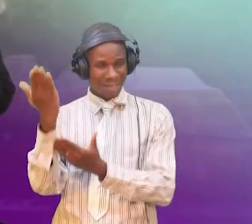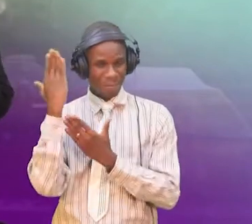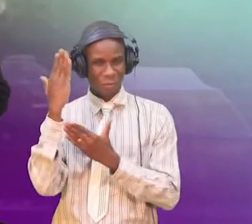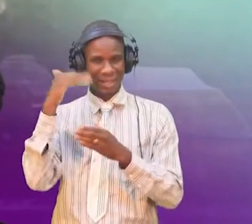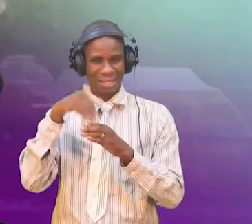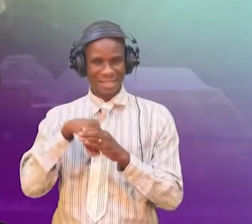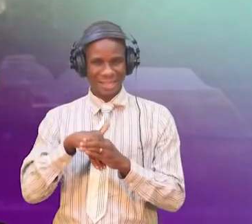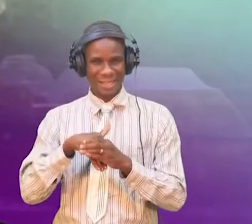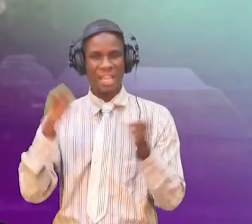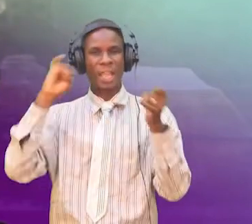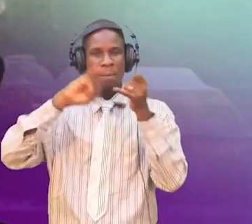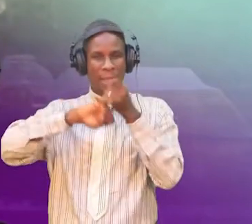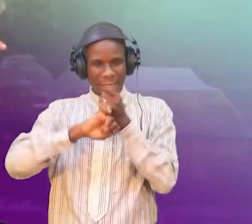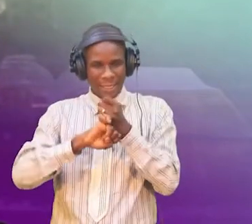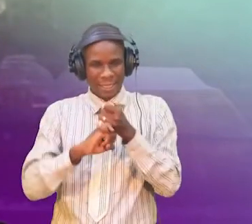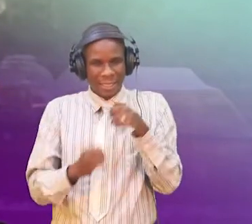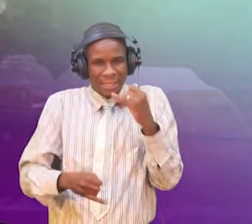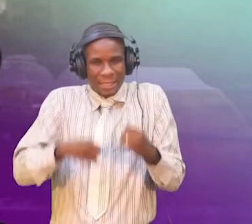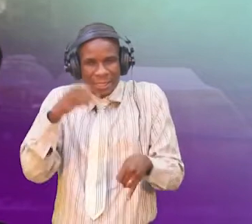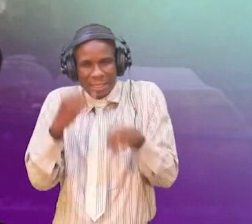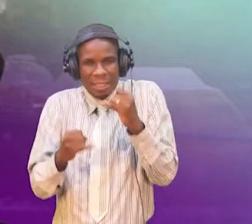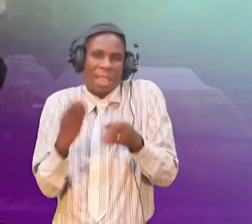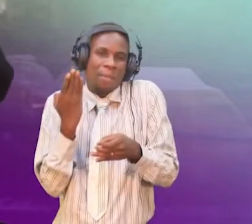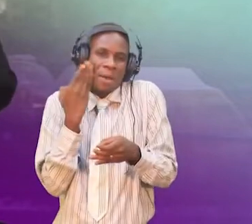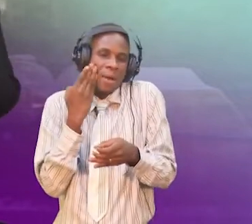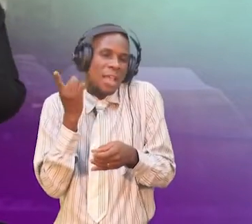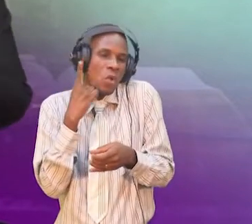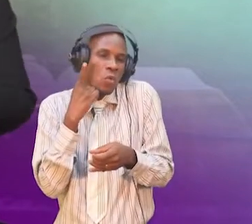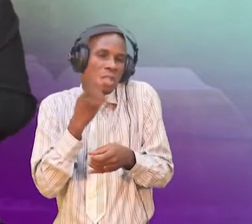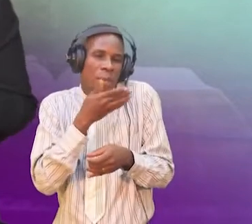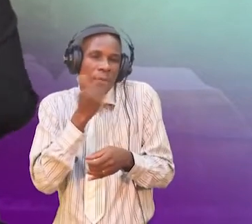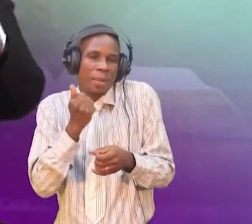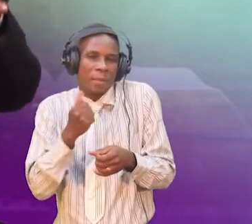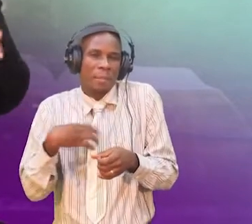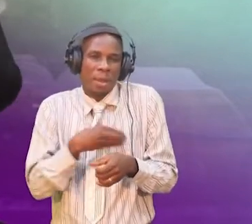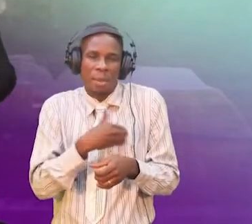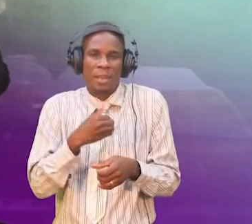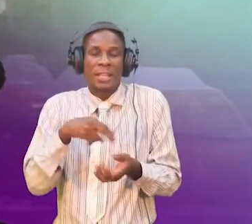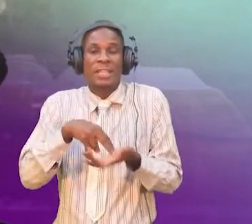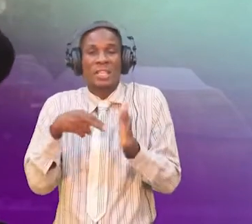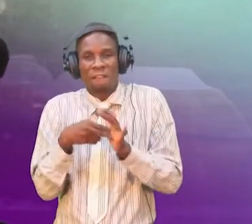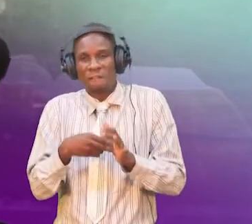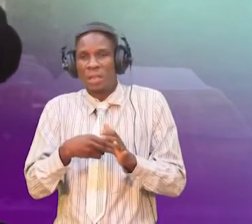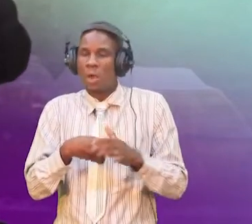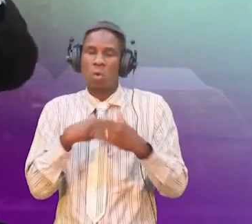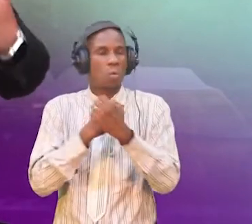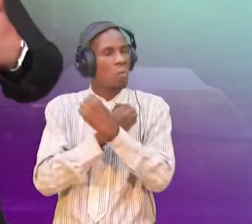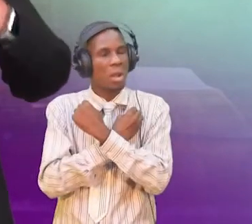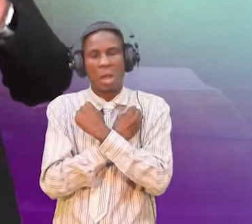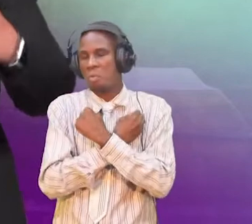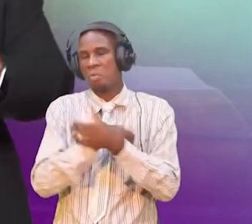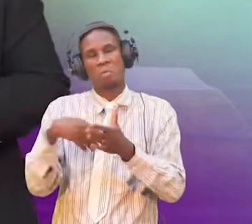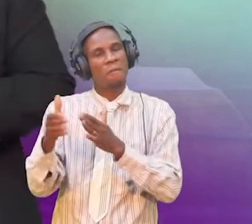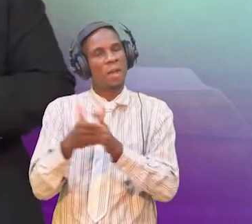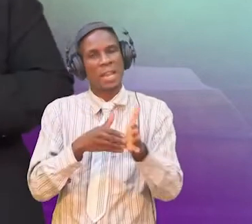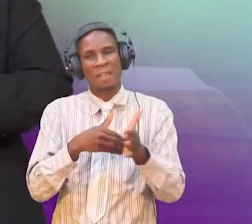libota soki moko ya babalani amoni ete bazali koyokela ye te ekoki mpenza kobebisa